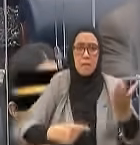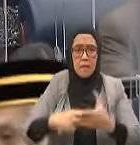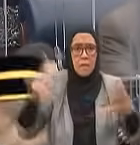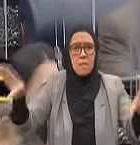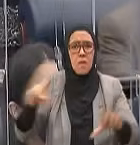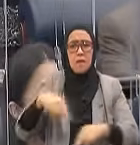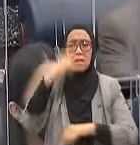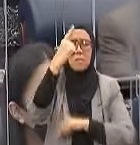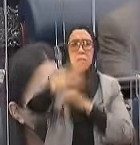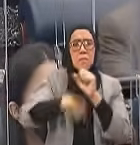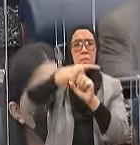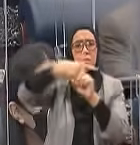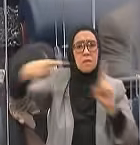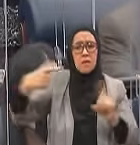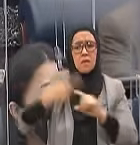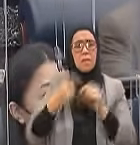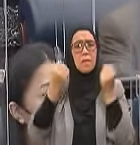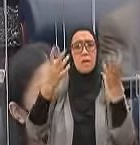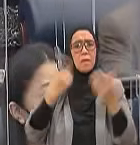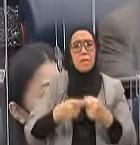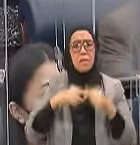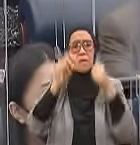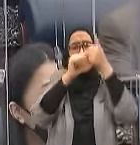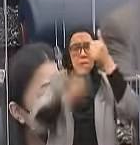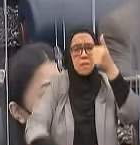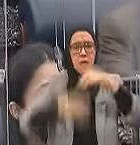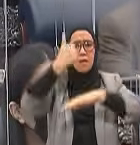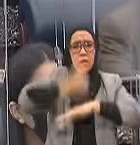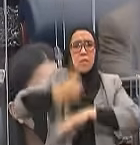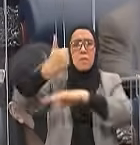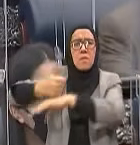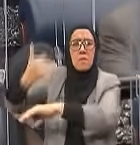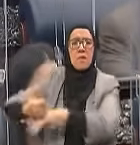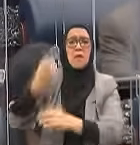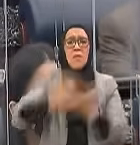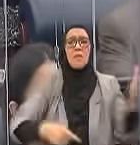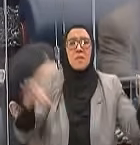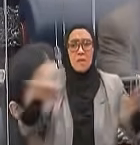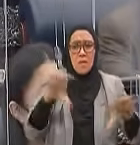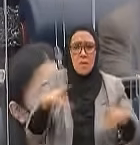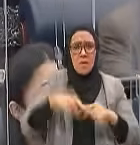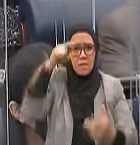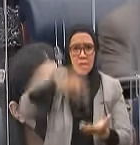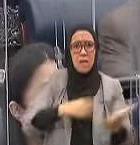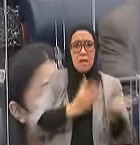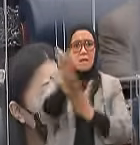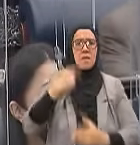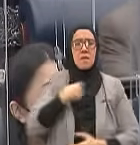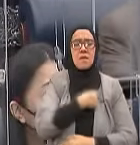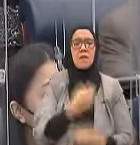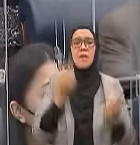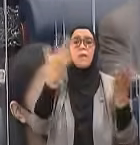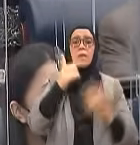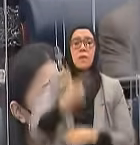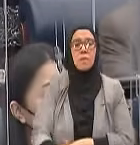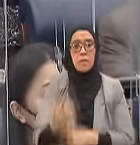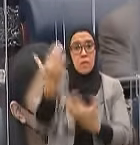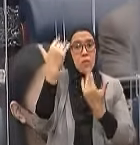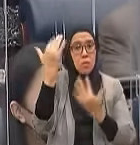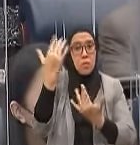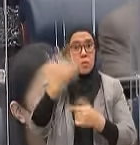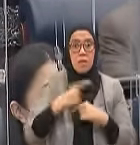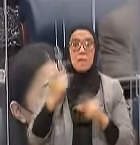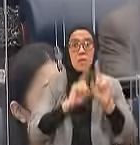satu setengah tahun Bapa jawatankuasa setelah ditemukan apa yang telah dilakukan ini Hakim beberapa lama kita tunggu jadi